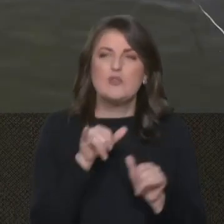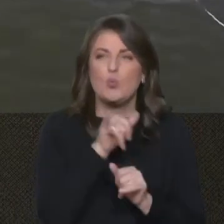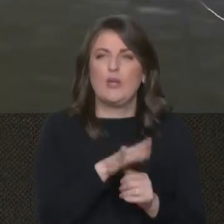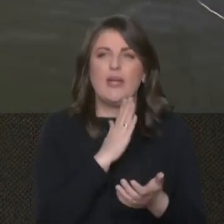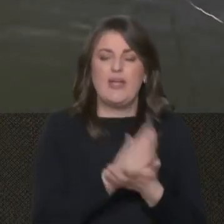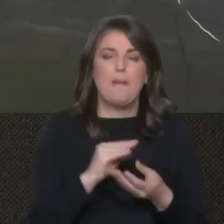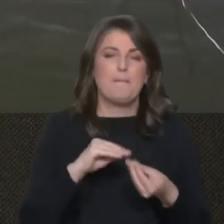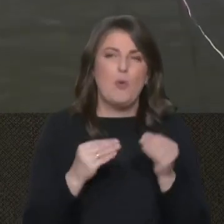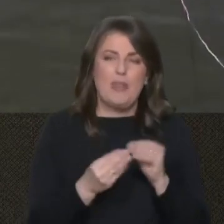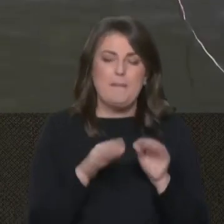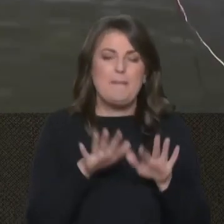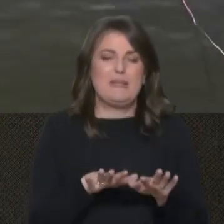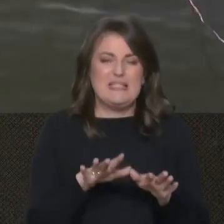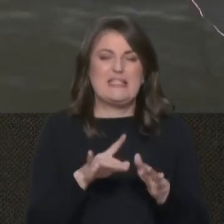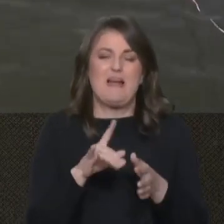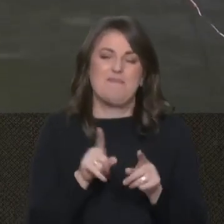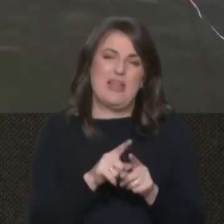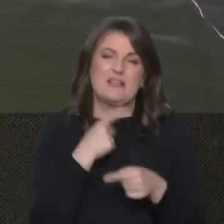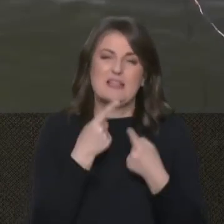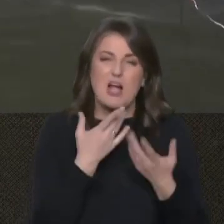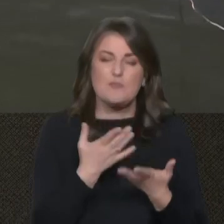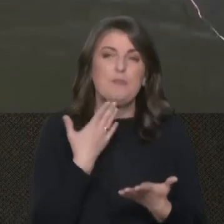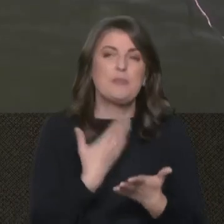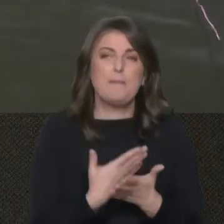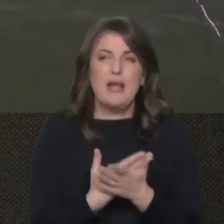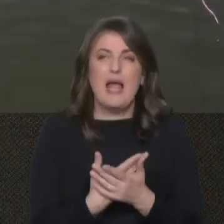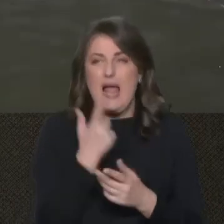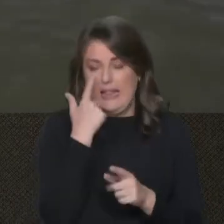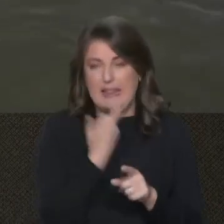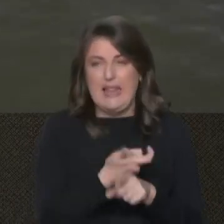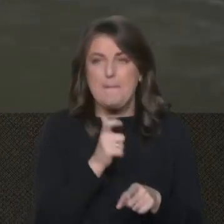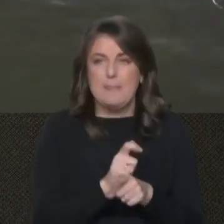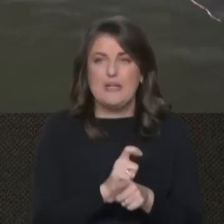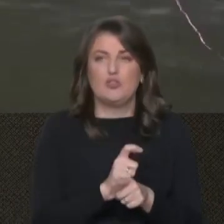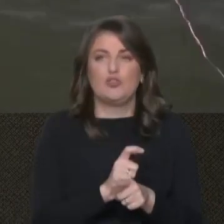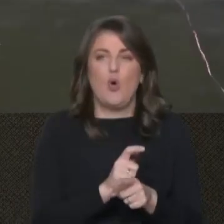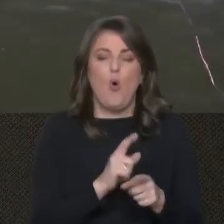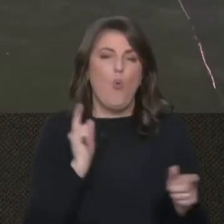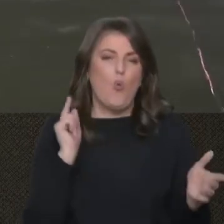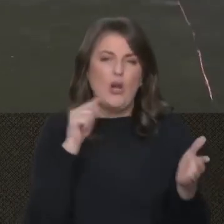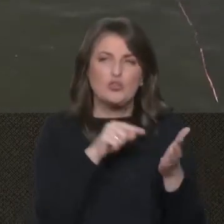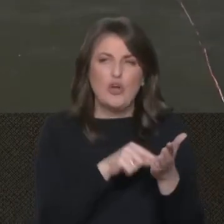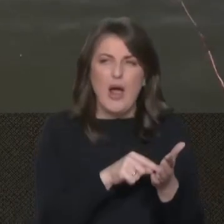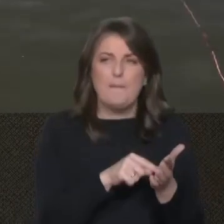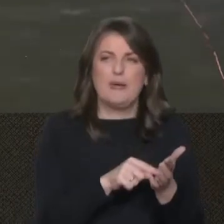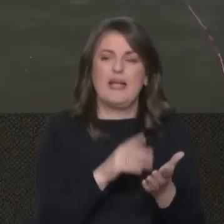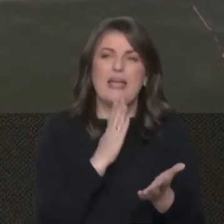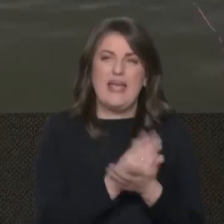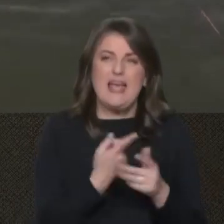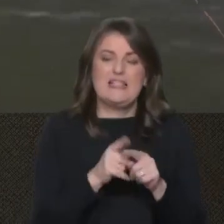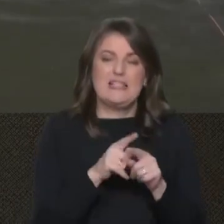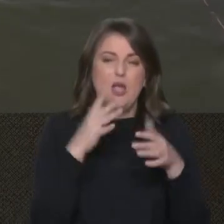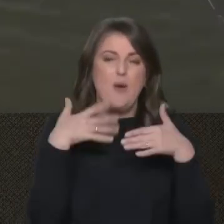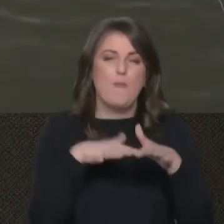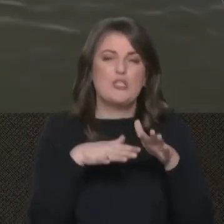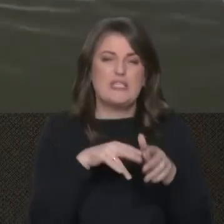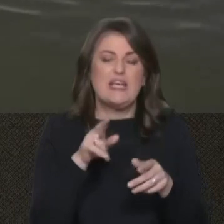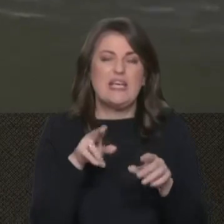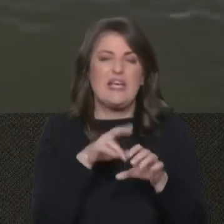є проблемні місця, так скажемо. Ну, наприклад, найбільш уражаємо є ці морські дрони